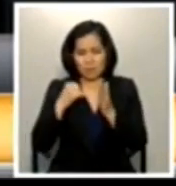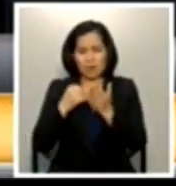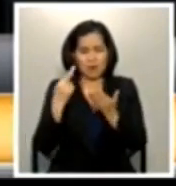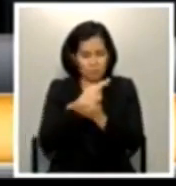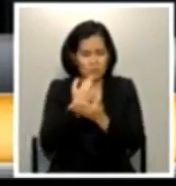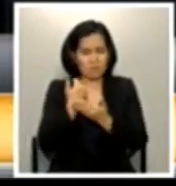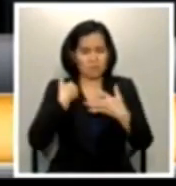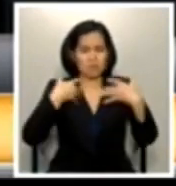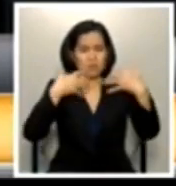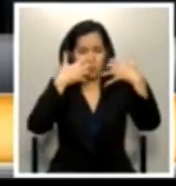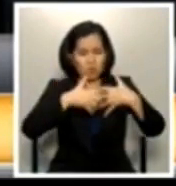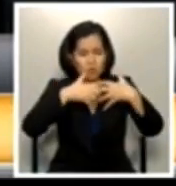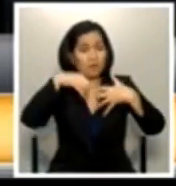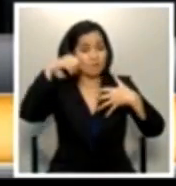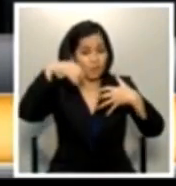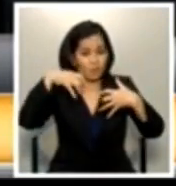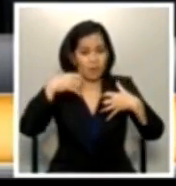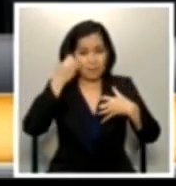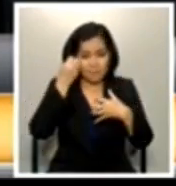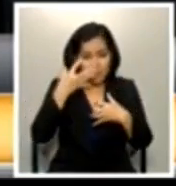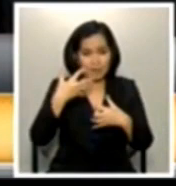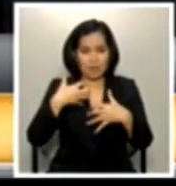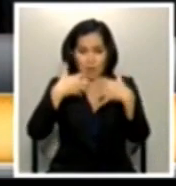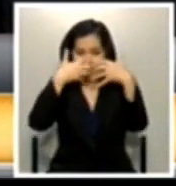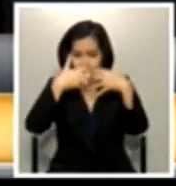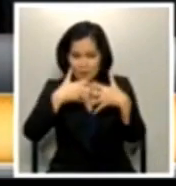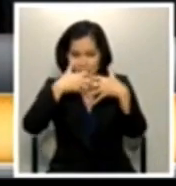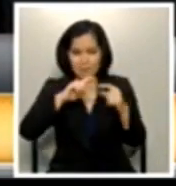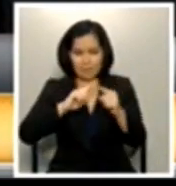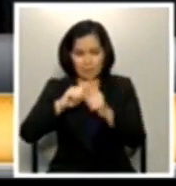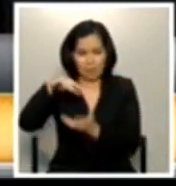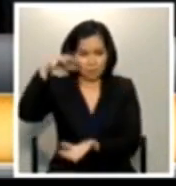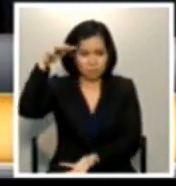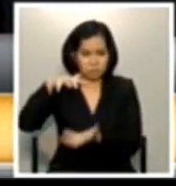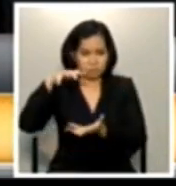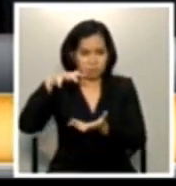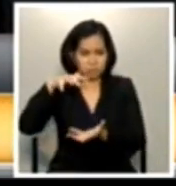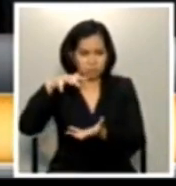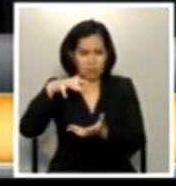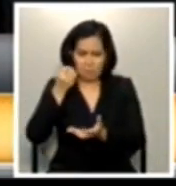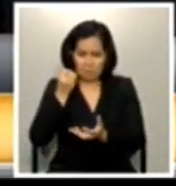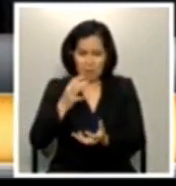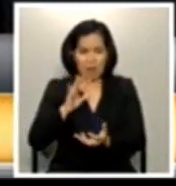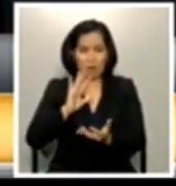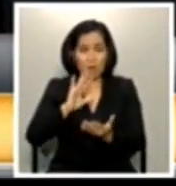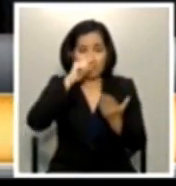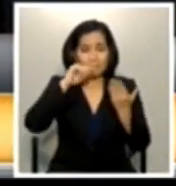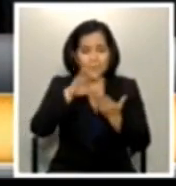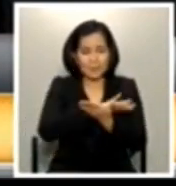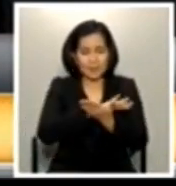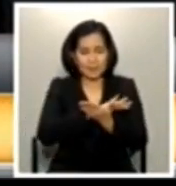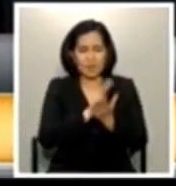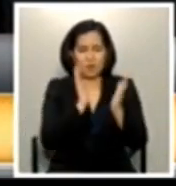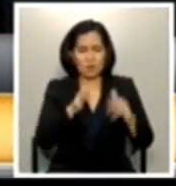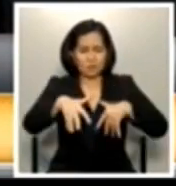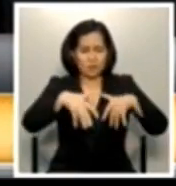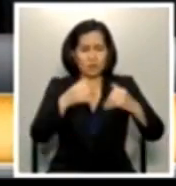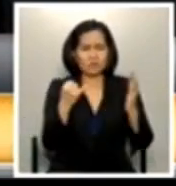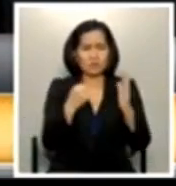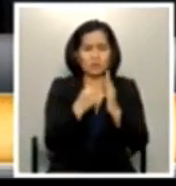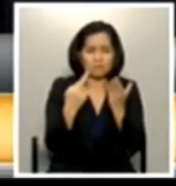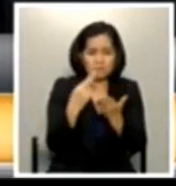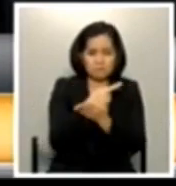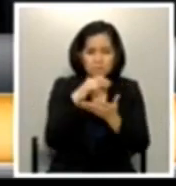ครับแล้วก็มีกำลังการผลิตนะครับถือว่าเป็นอันดับต้นของประเทศพี่น้องชาวจังหวัดราชบุรีได้รับผลกระทบจ